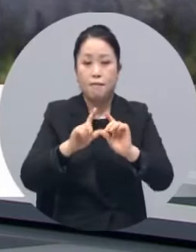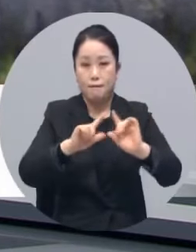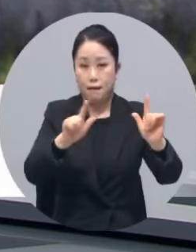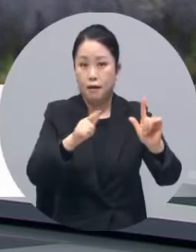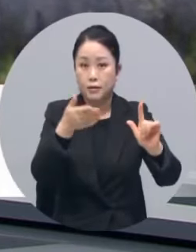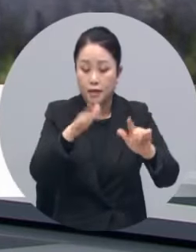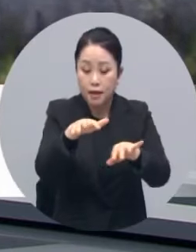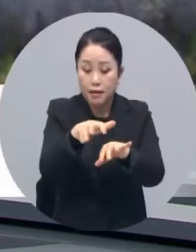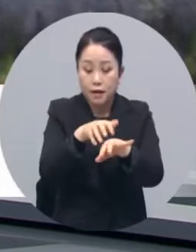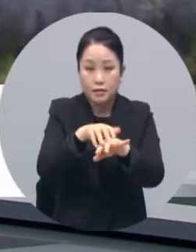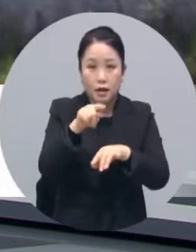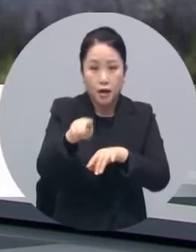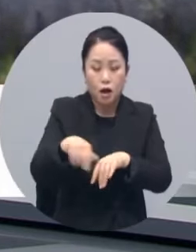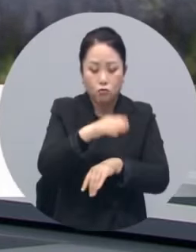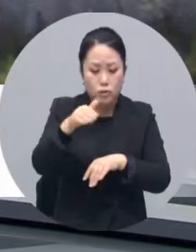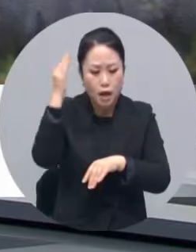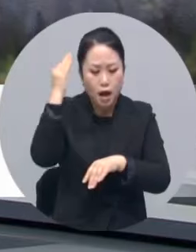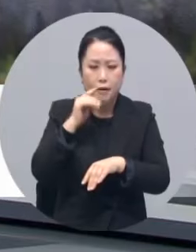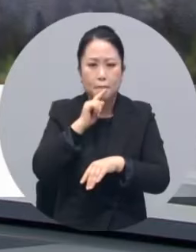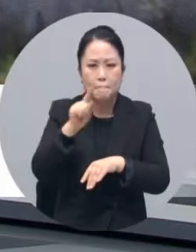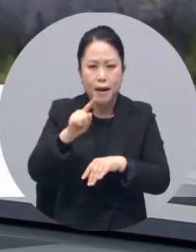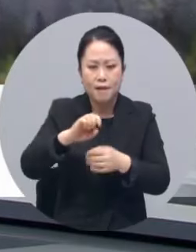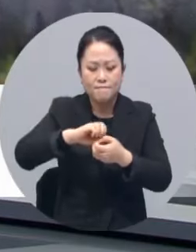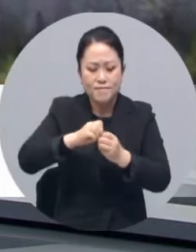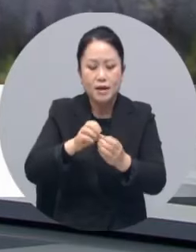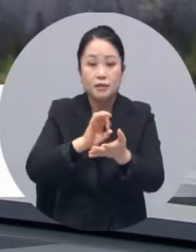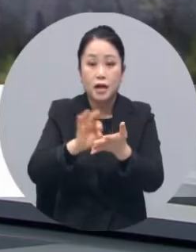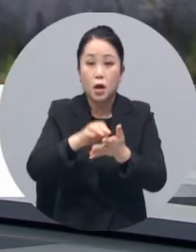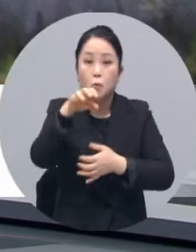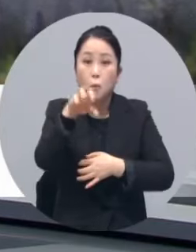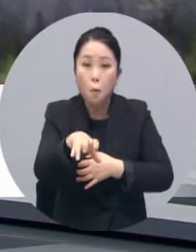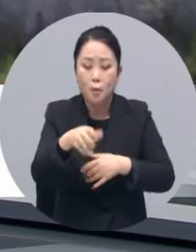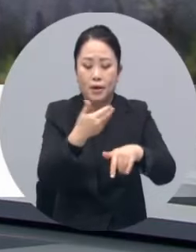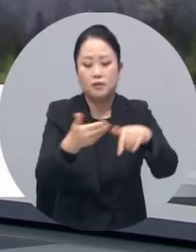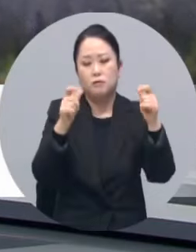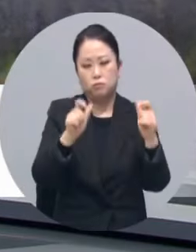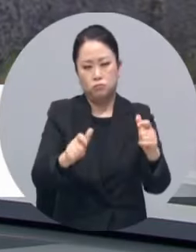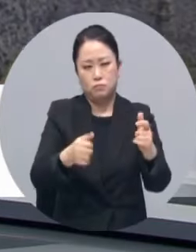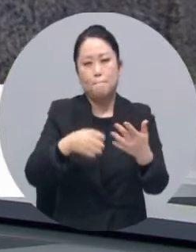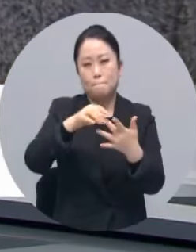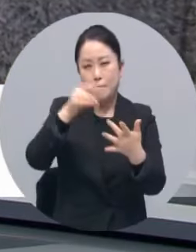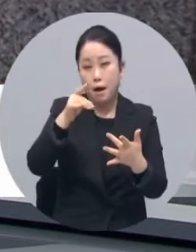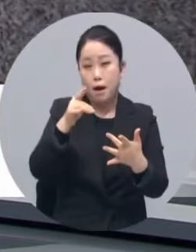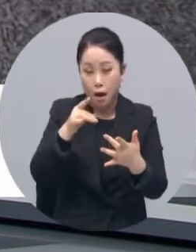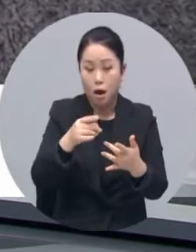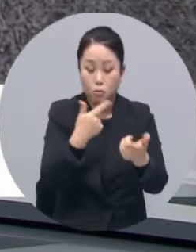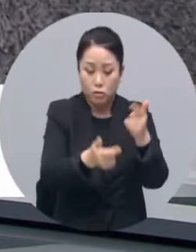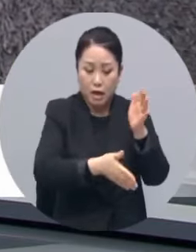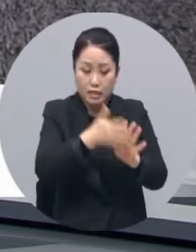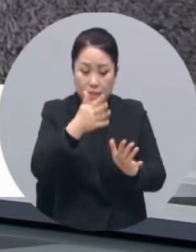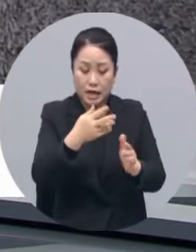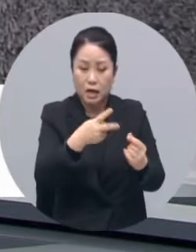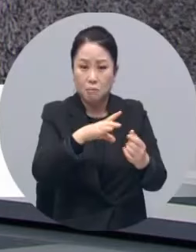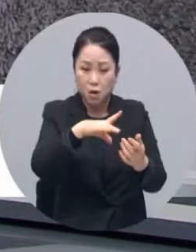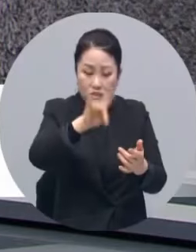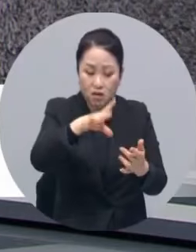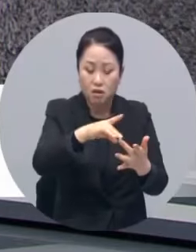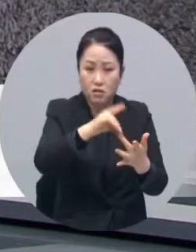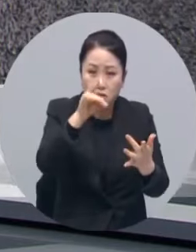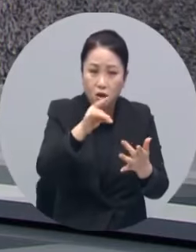올해 우리말 해침꾼으로 강서구를 선정했는데요. 2년 전 부산시가 우리말 해침꾼으로 꼽힌 데 이어서 두